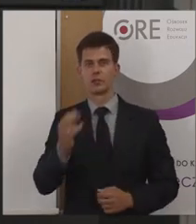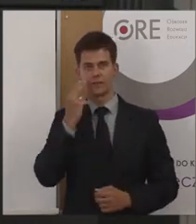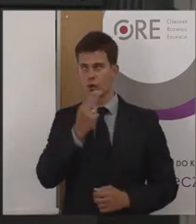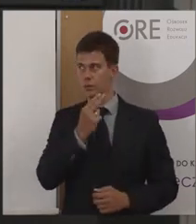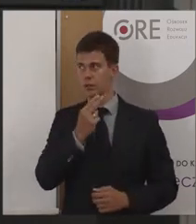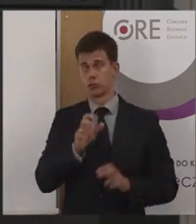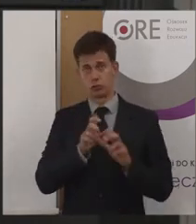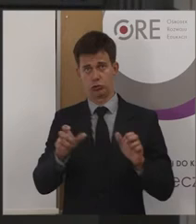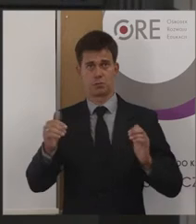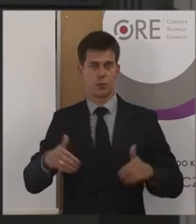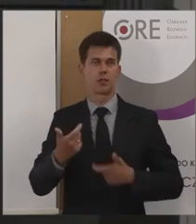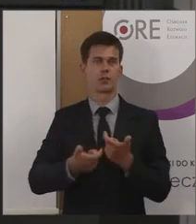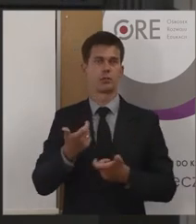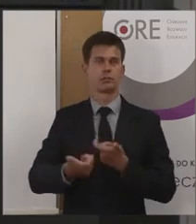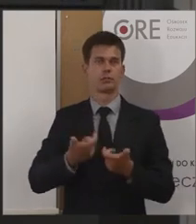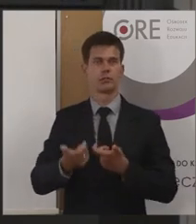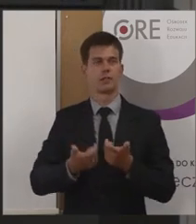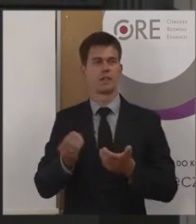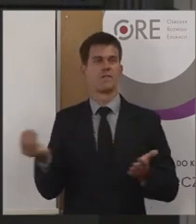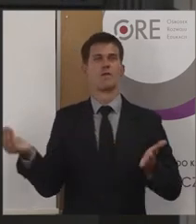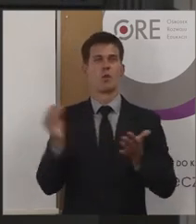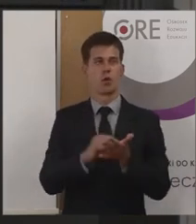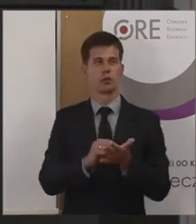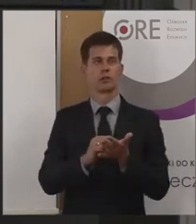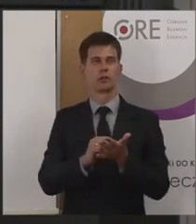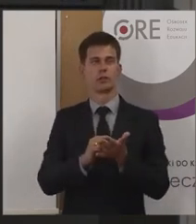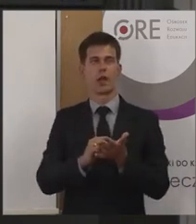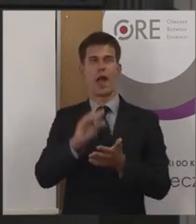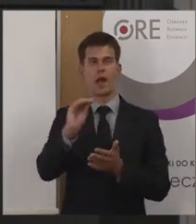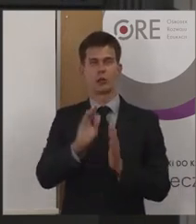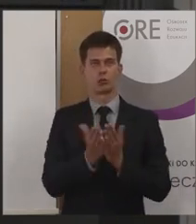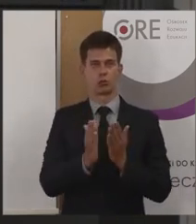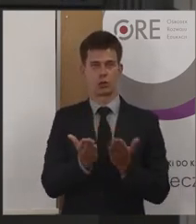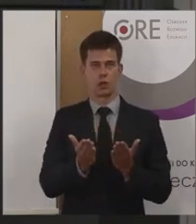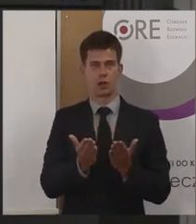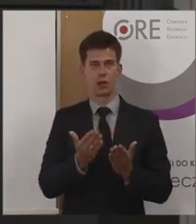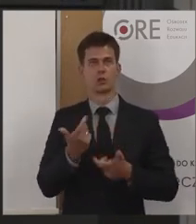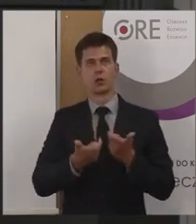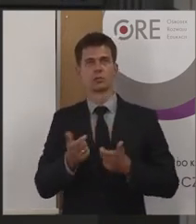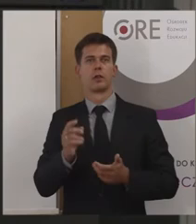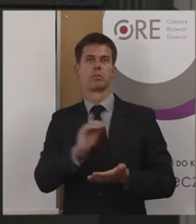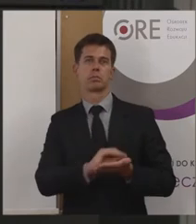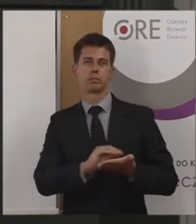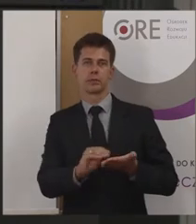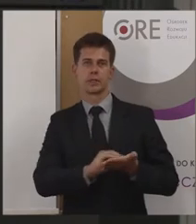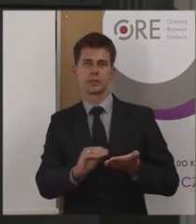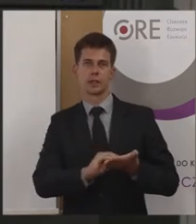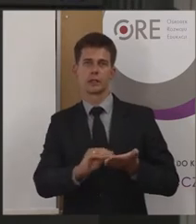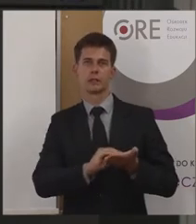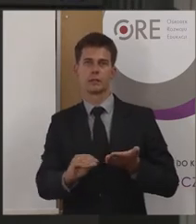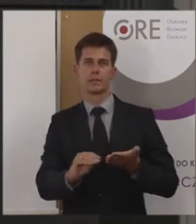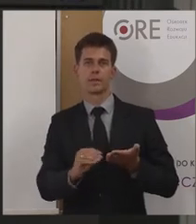jest możliwość zamieszczania w e-podręczniku zaadoptowanych treści